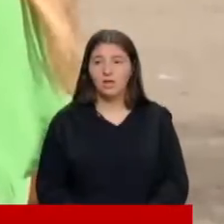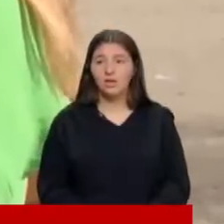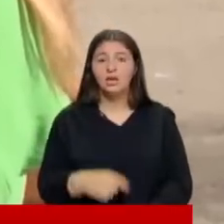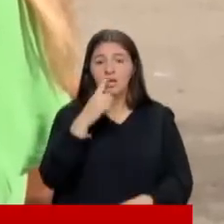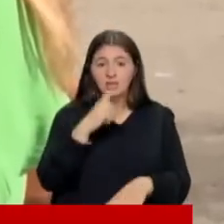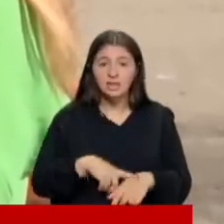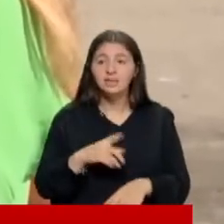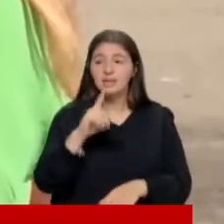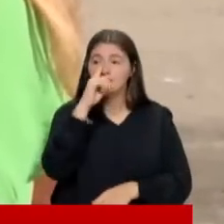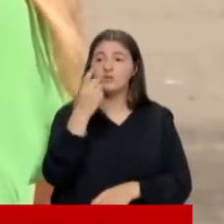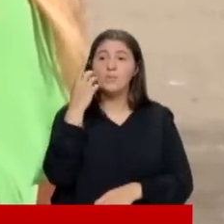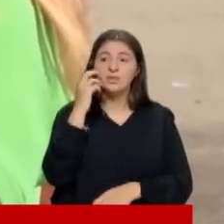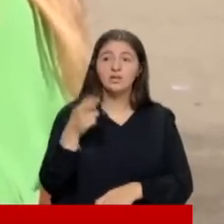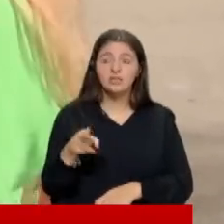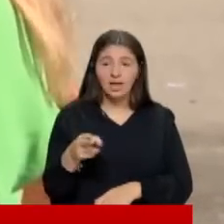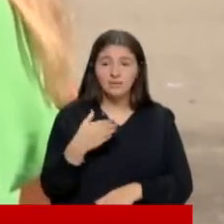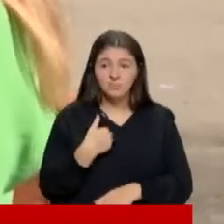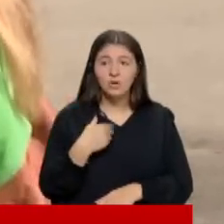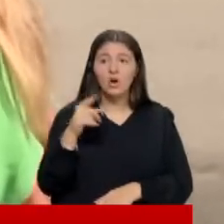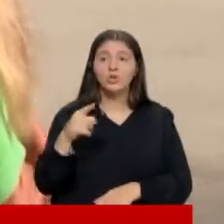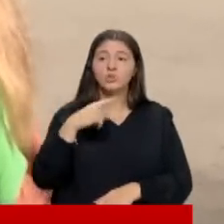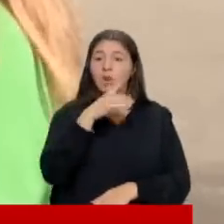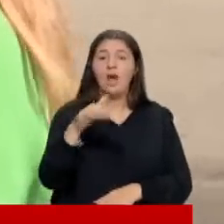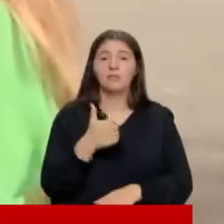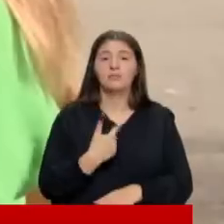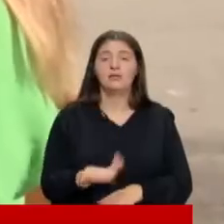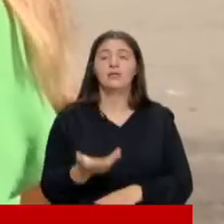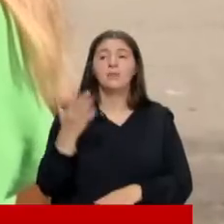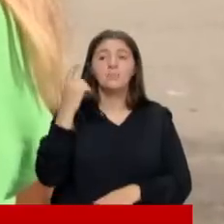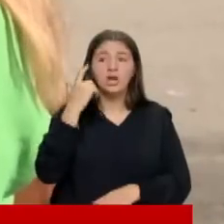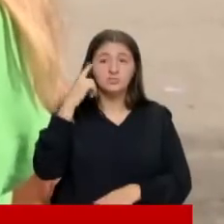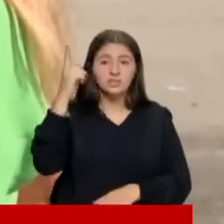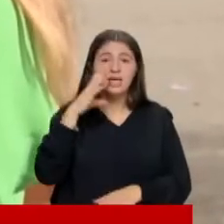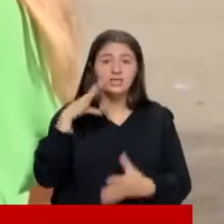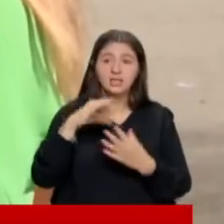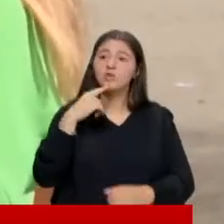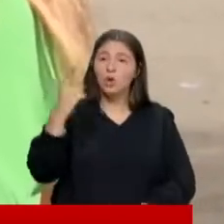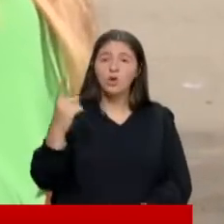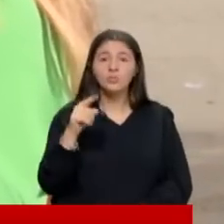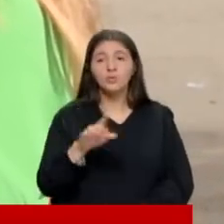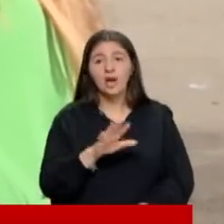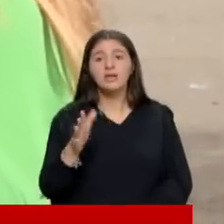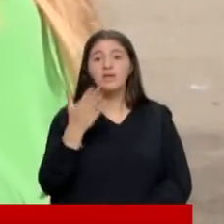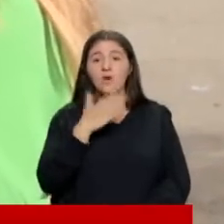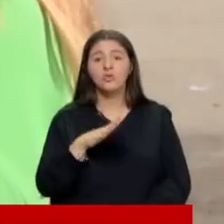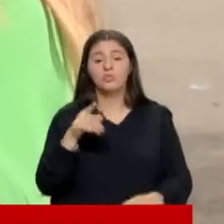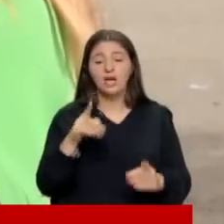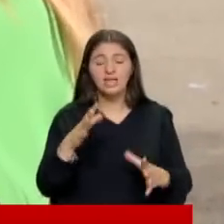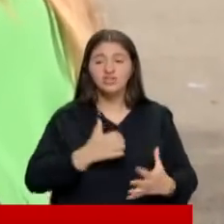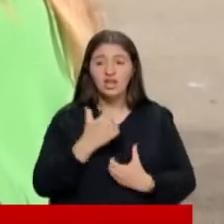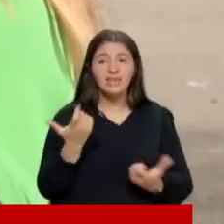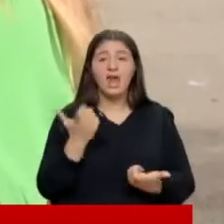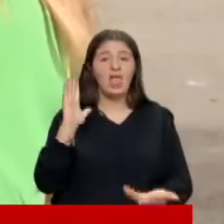inanın saati Patates kızarttım onda zorla aldım zaten Başımızdaki insana da sesleniyoruz bu kadar yokluk bu kadar